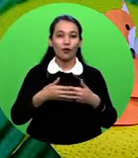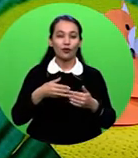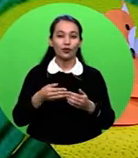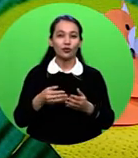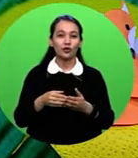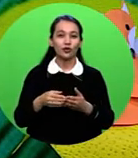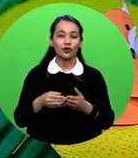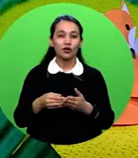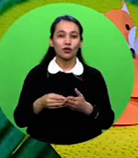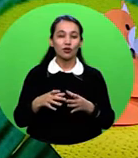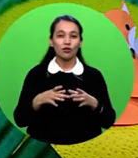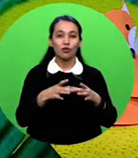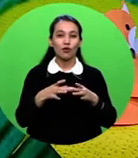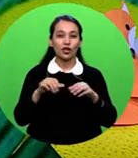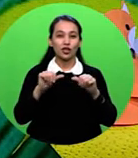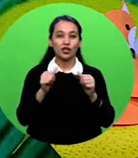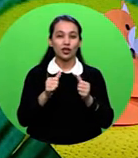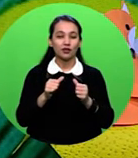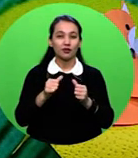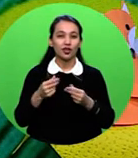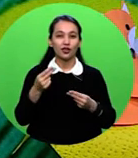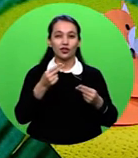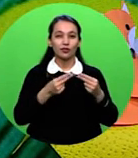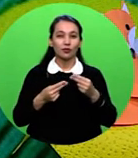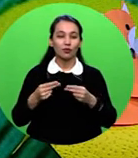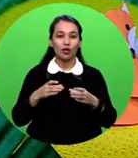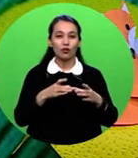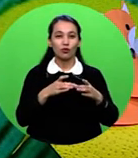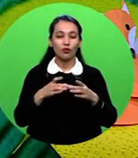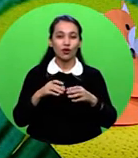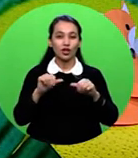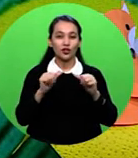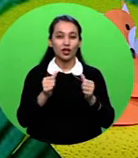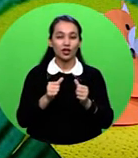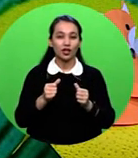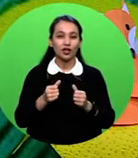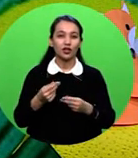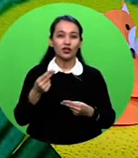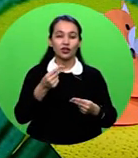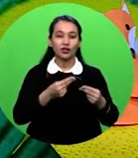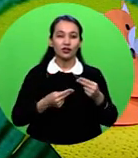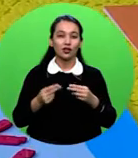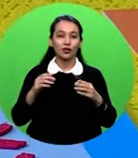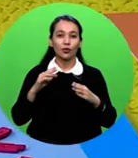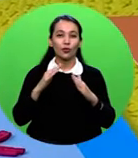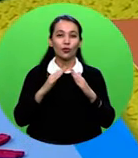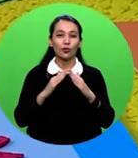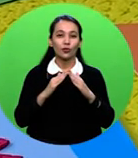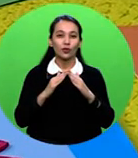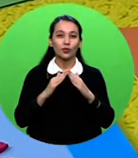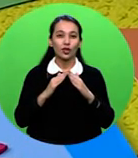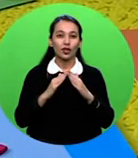qog'ozimizni ustiga doira shaklini chizib olamiz. Bunda doira shaklini chizishda aziz bolajonlar,